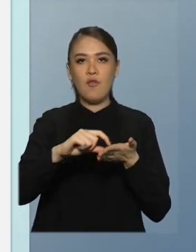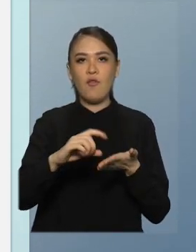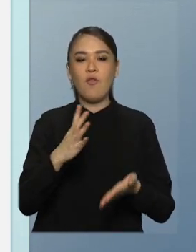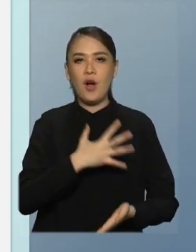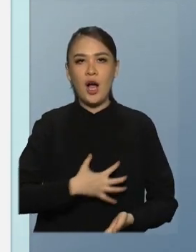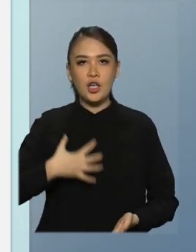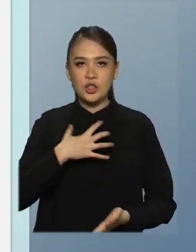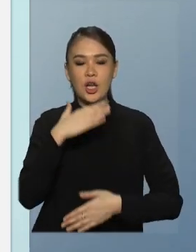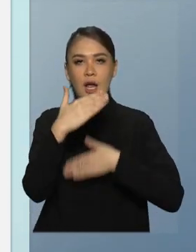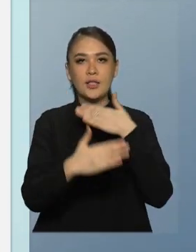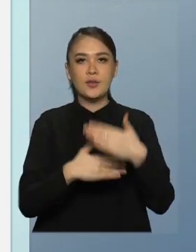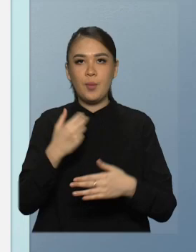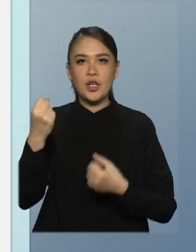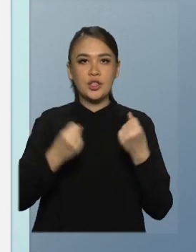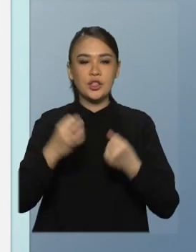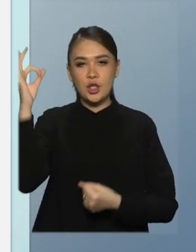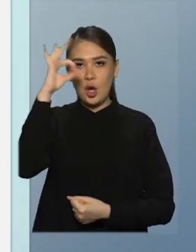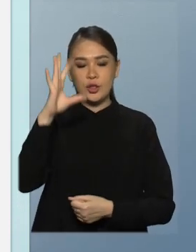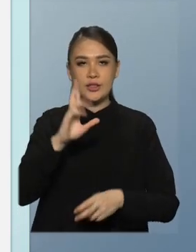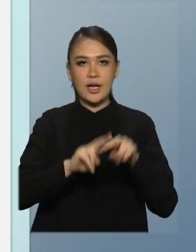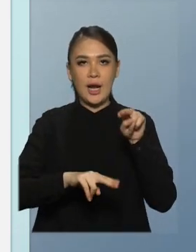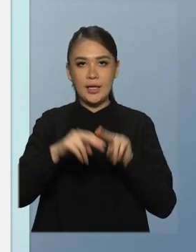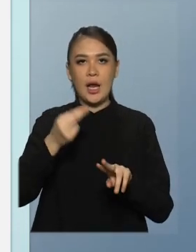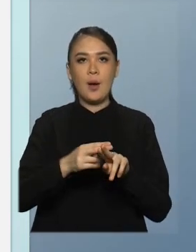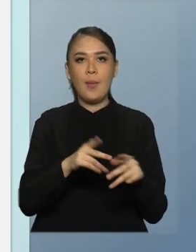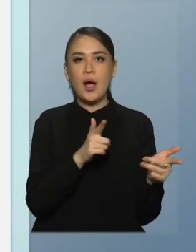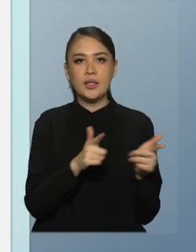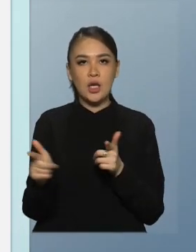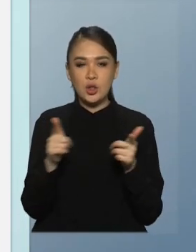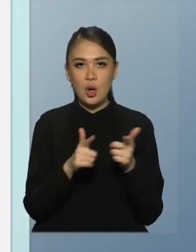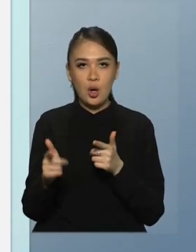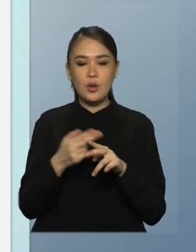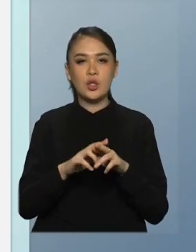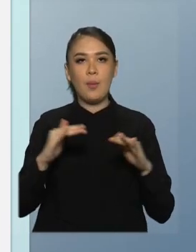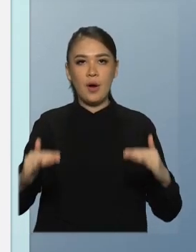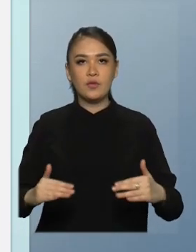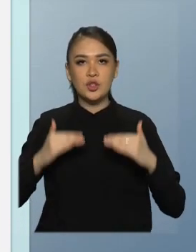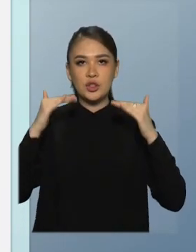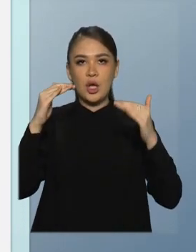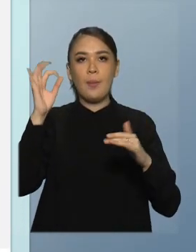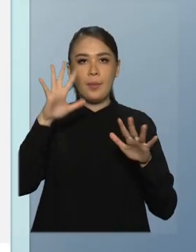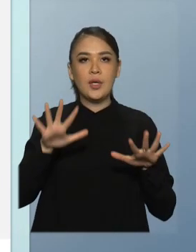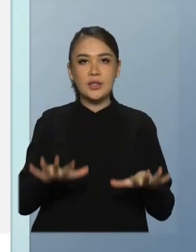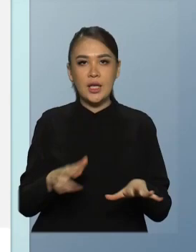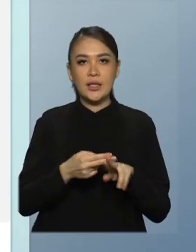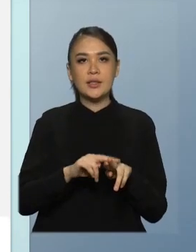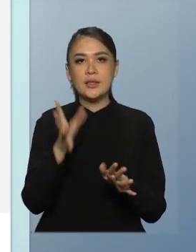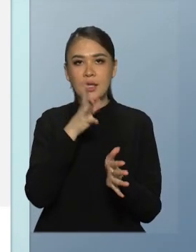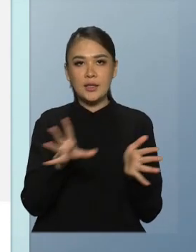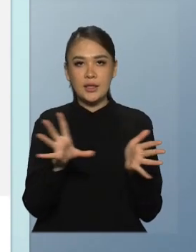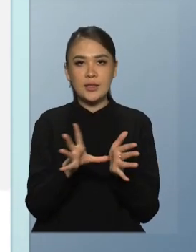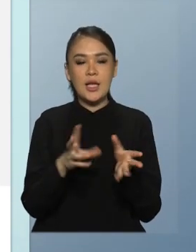развития отечественного машиностроения и необходимость подготовки и повышения квалификации местных